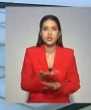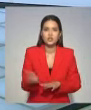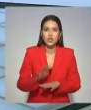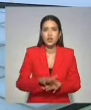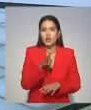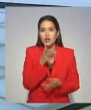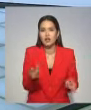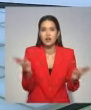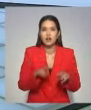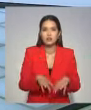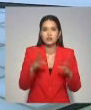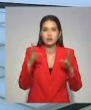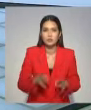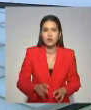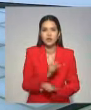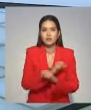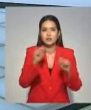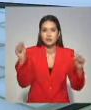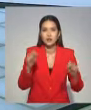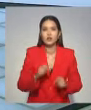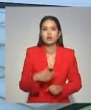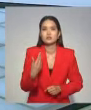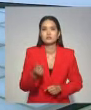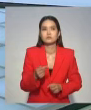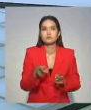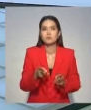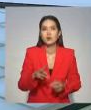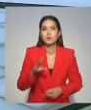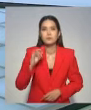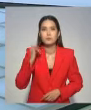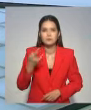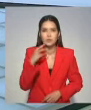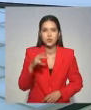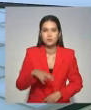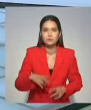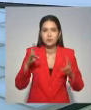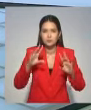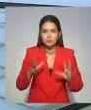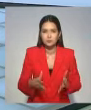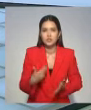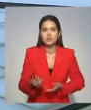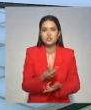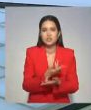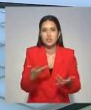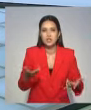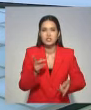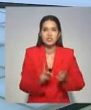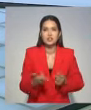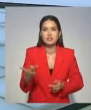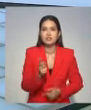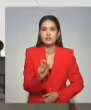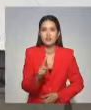В тяжелом остается состоянии пострадавшего при взрыве в котельной Павлодара. ЧП произошло на предприятии по розничной реализации